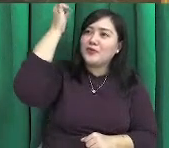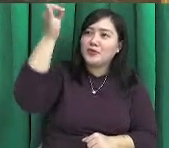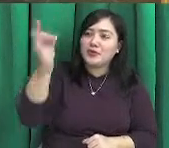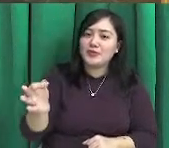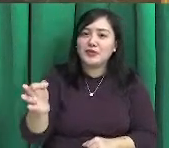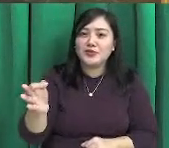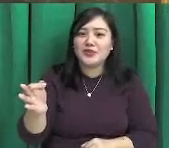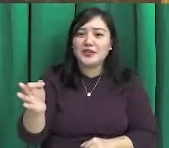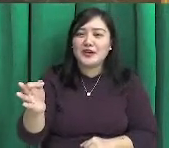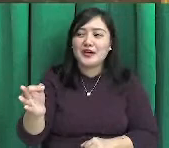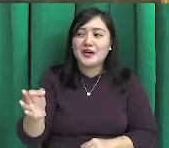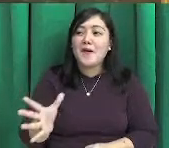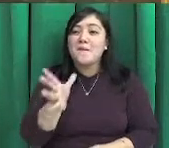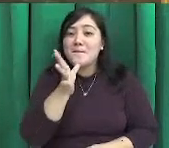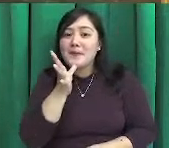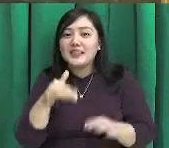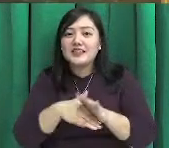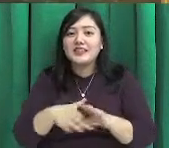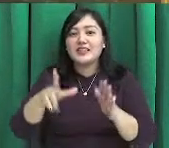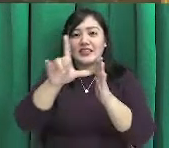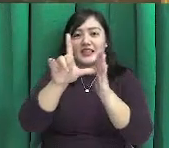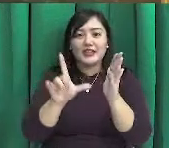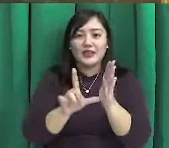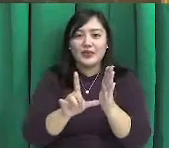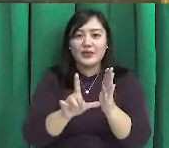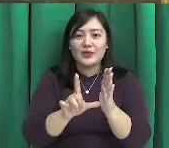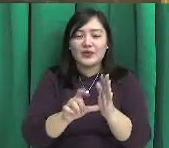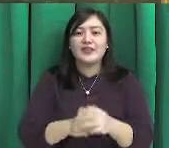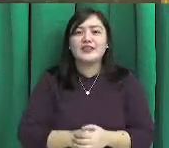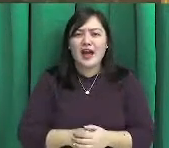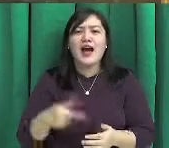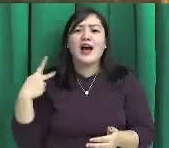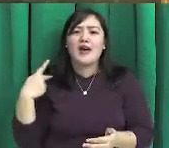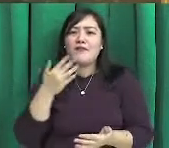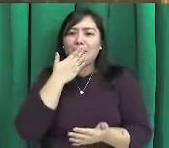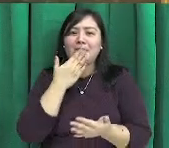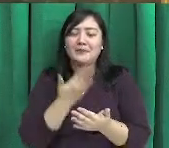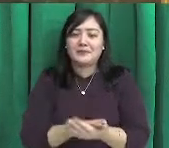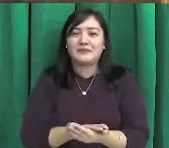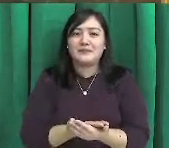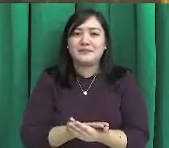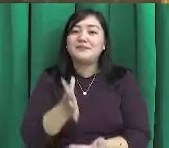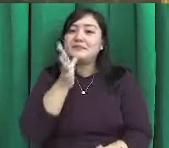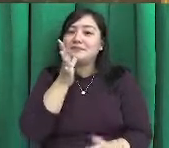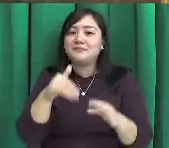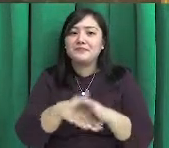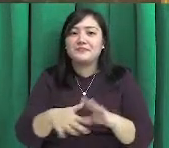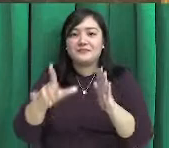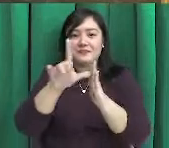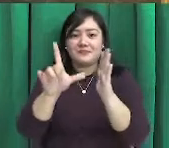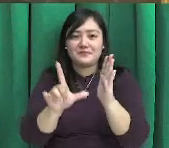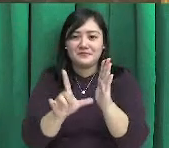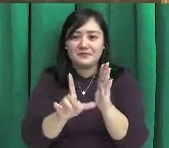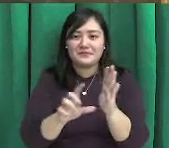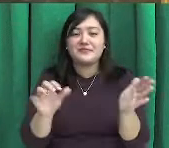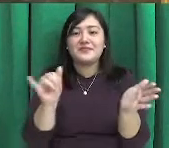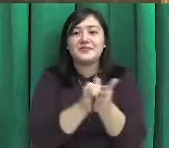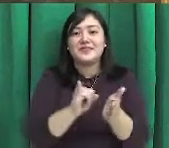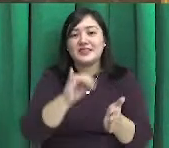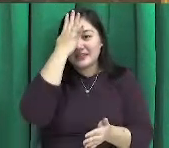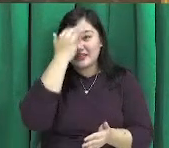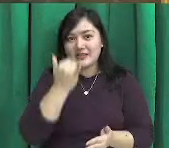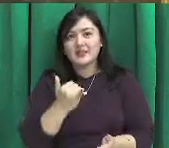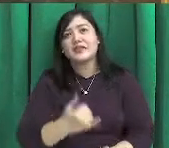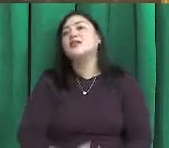naging kami ni Brother Noel, somebody na malalapitan ko. Kaya, sa totoo lang, kasama ang mga in-laws sa pagpaplano. Huwag